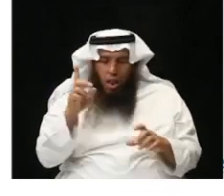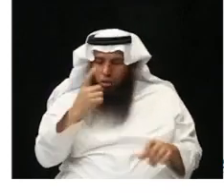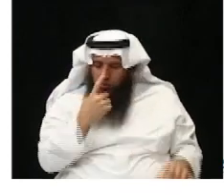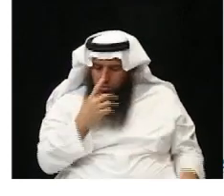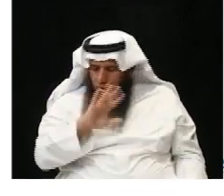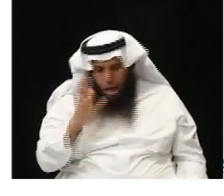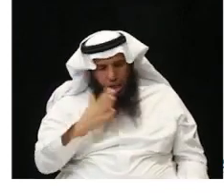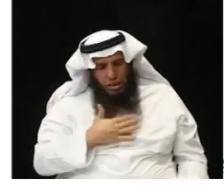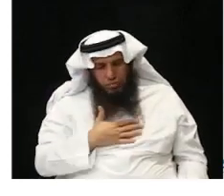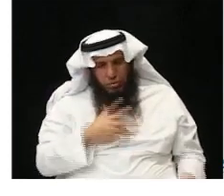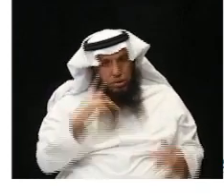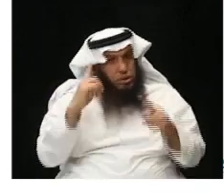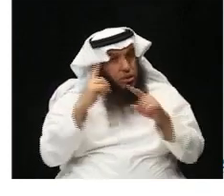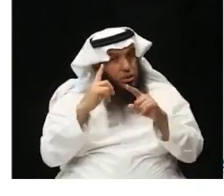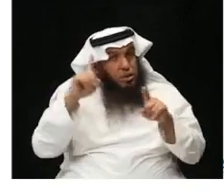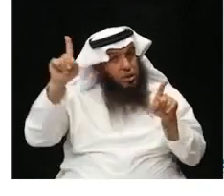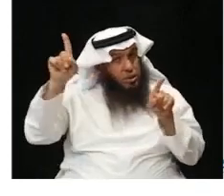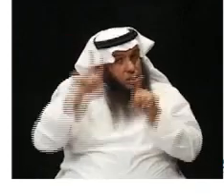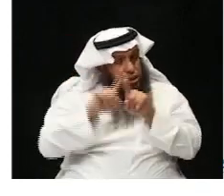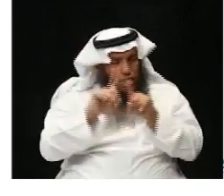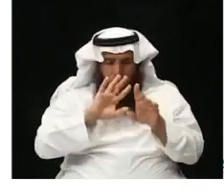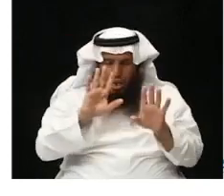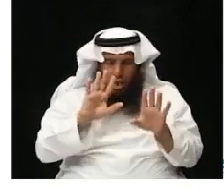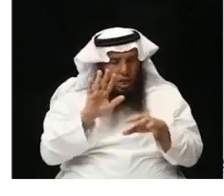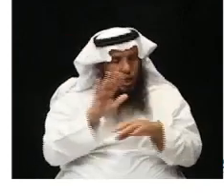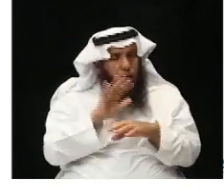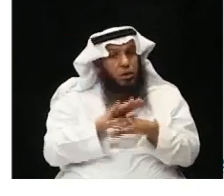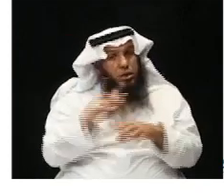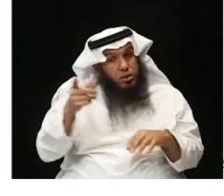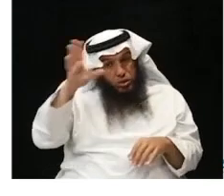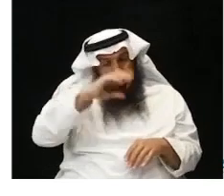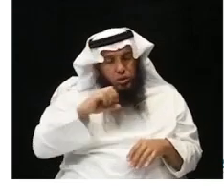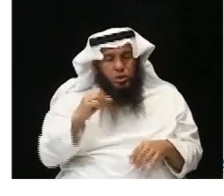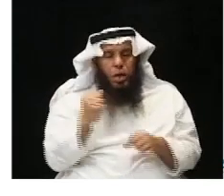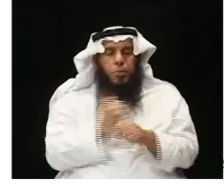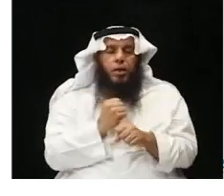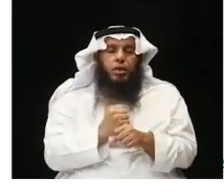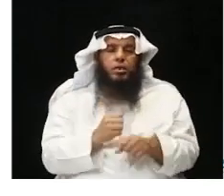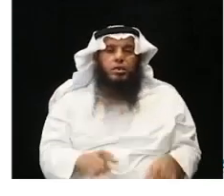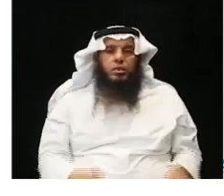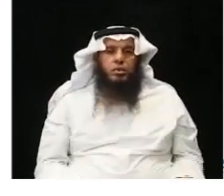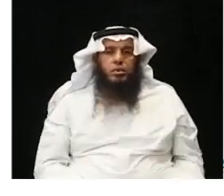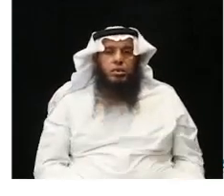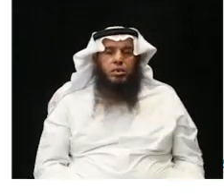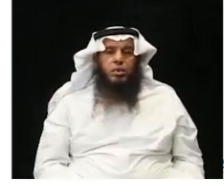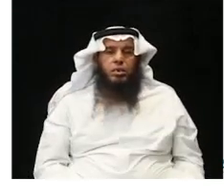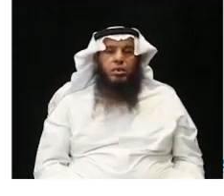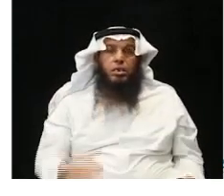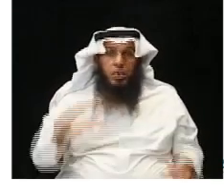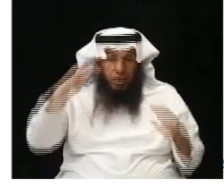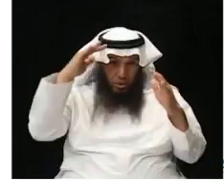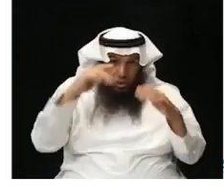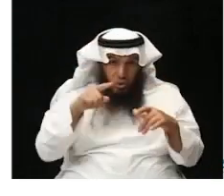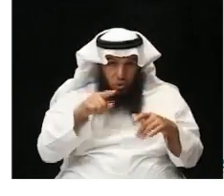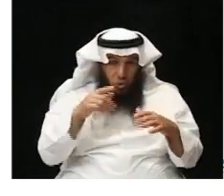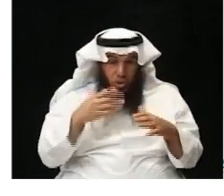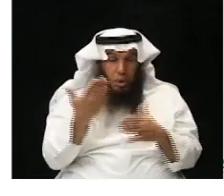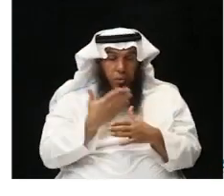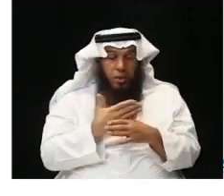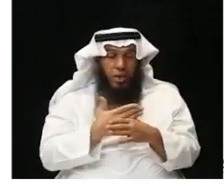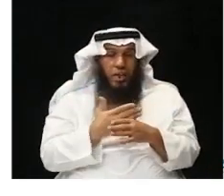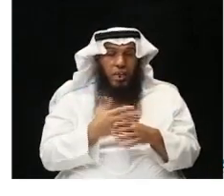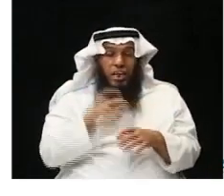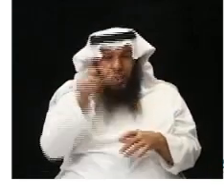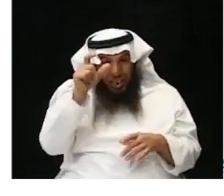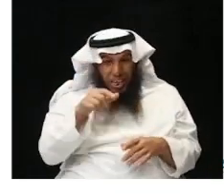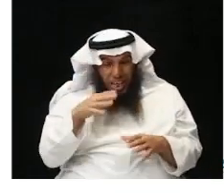تطعهما إلي مرجعكم فأنبئكم بما كنتم تعملون. إذن سبب نزول هذا